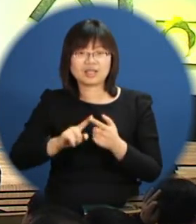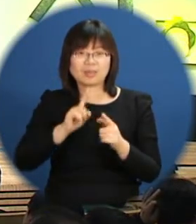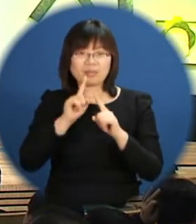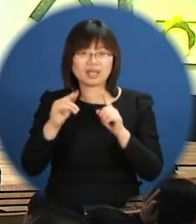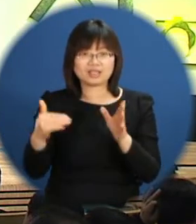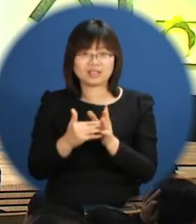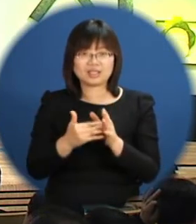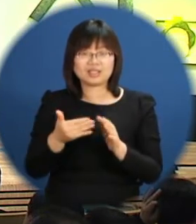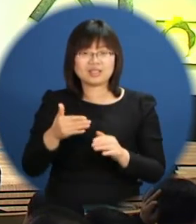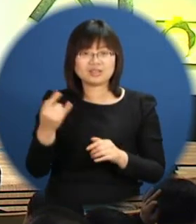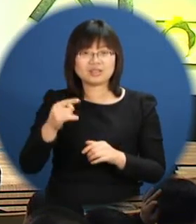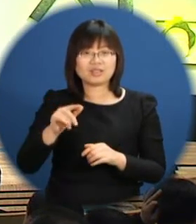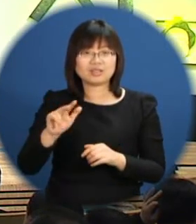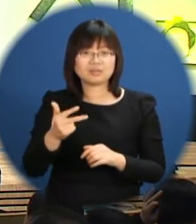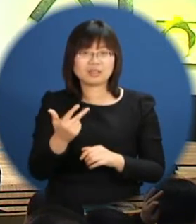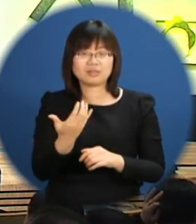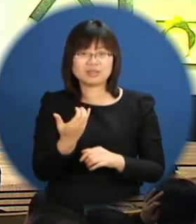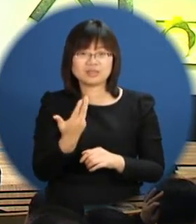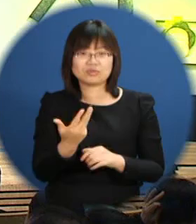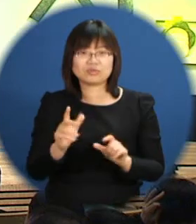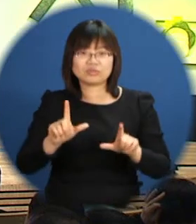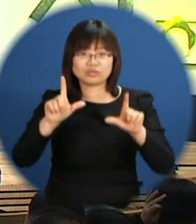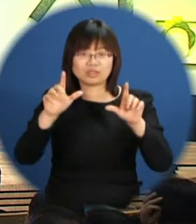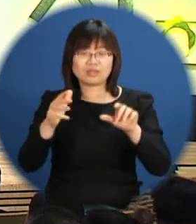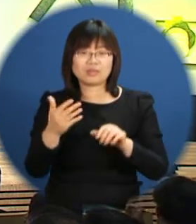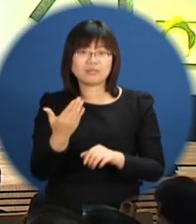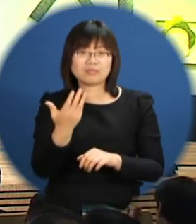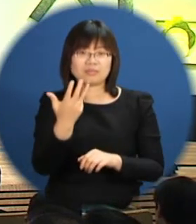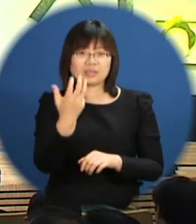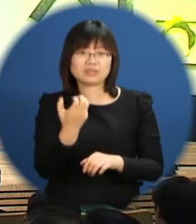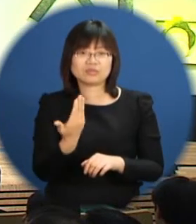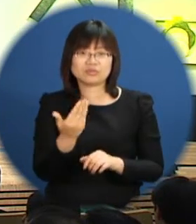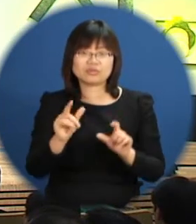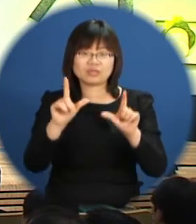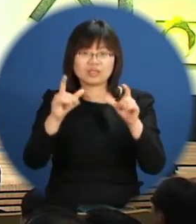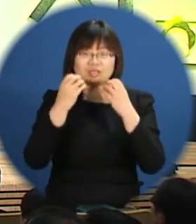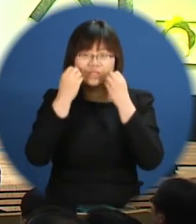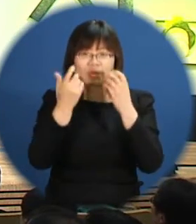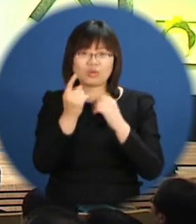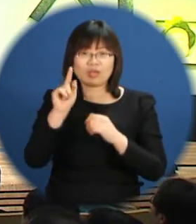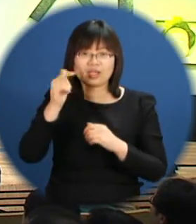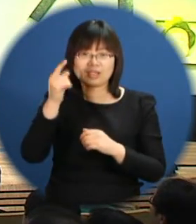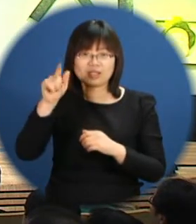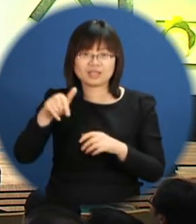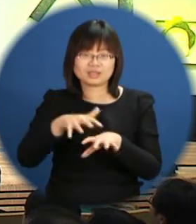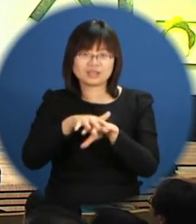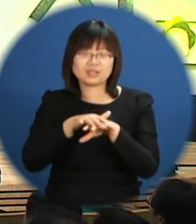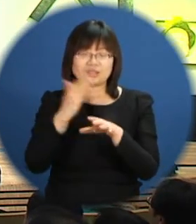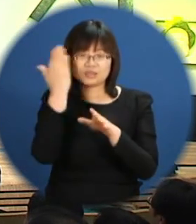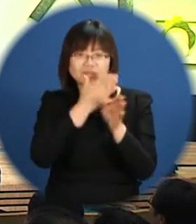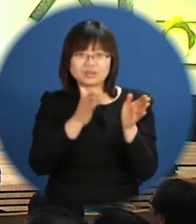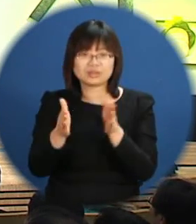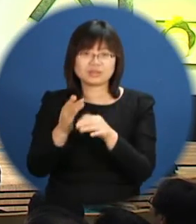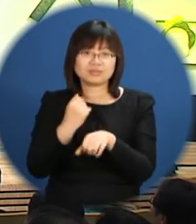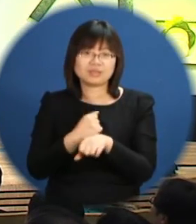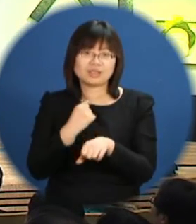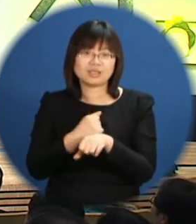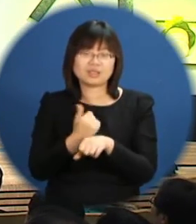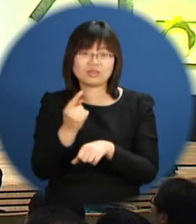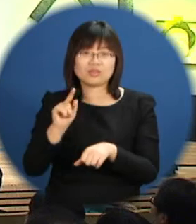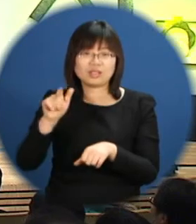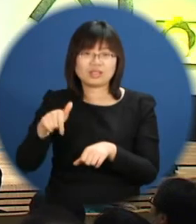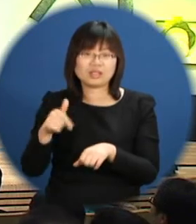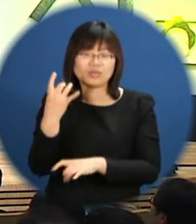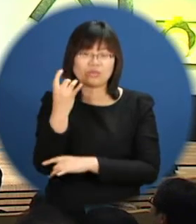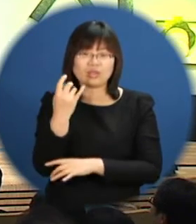라 아버지 애가 1789년 에 자신의 이 새로운 화학 체계를 정립한 이 화학